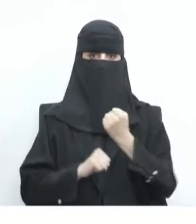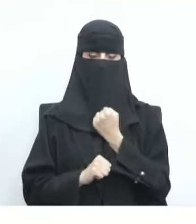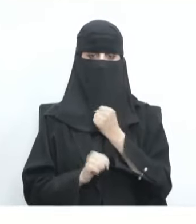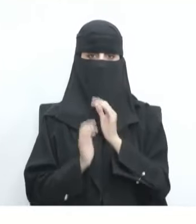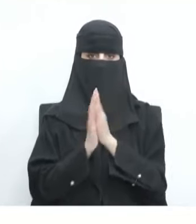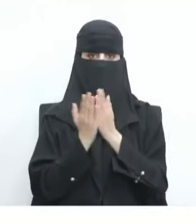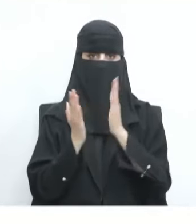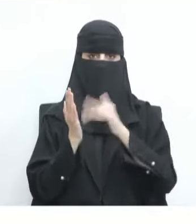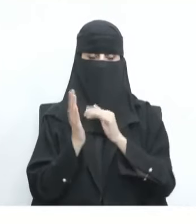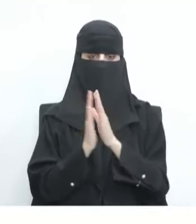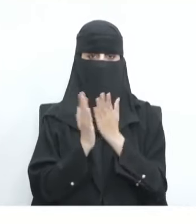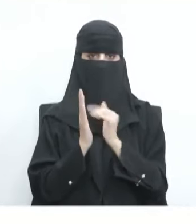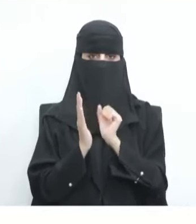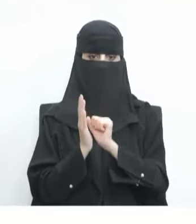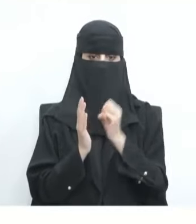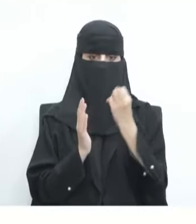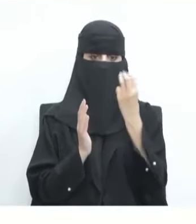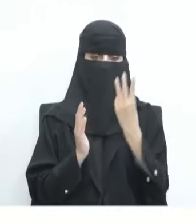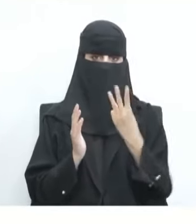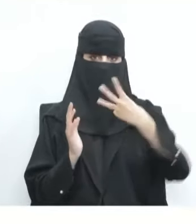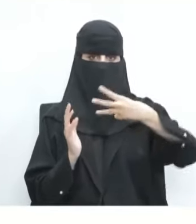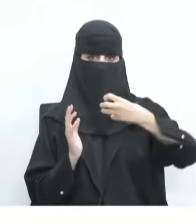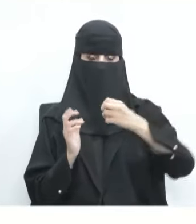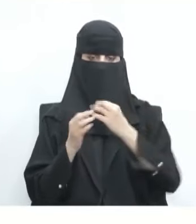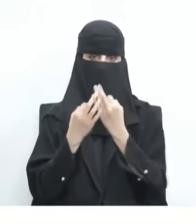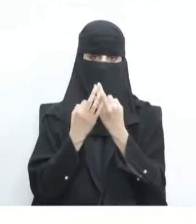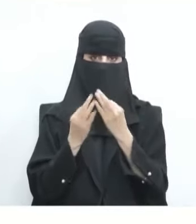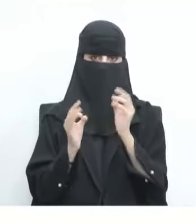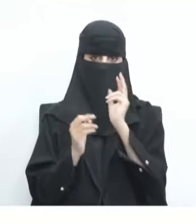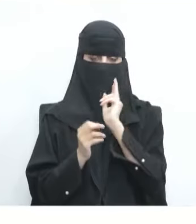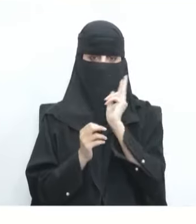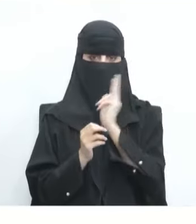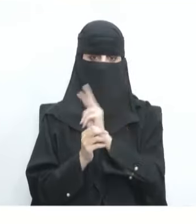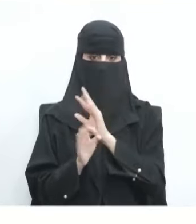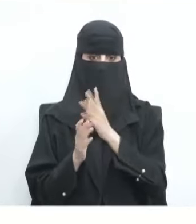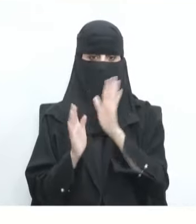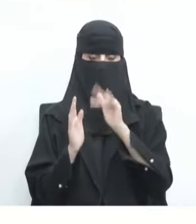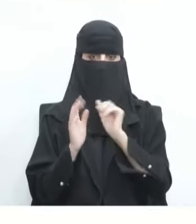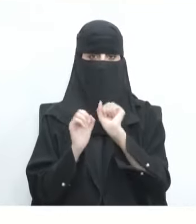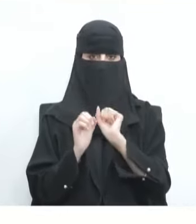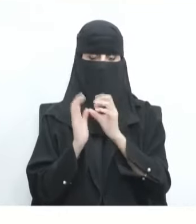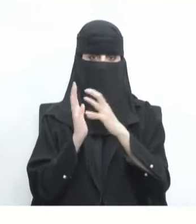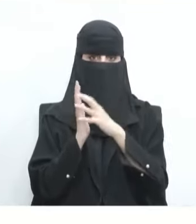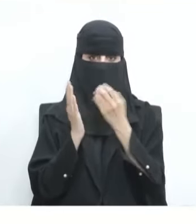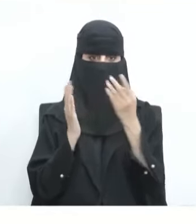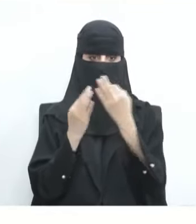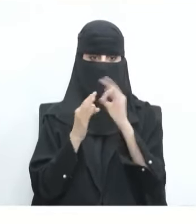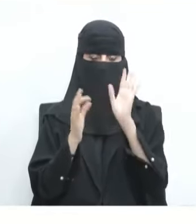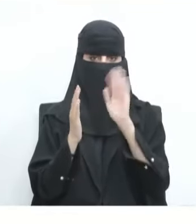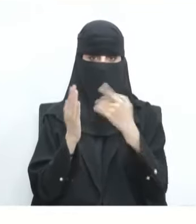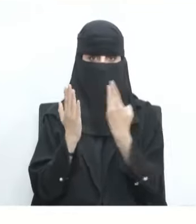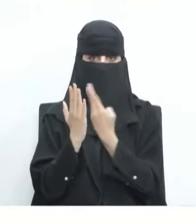الكتاب في الصفحه رقم 33 وكما تلاحظ ايضا يوجد رابط رقمي للدرس